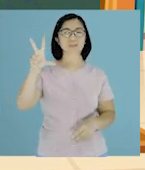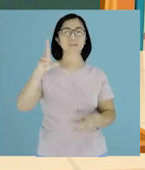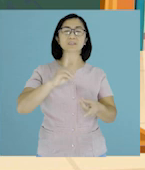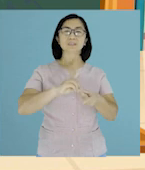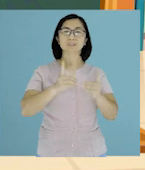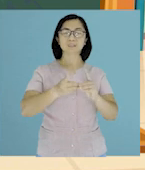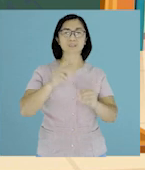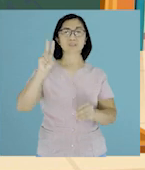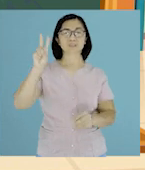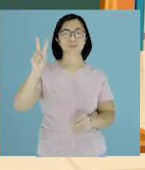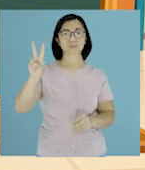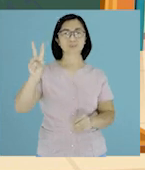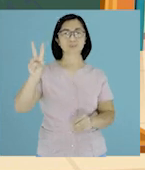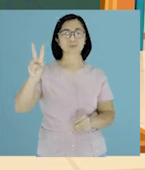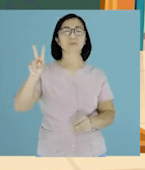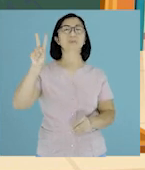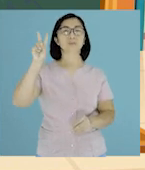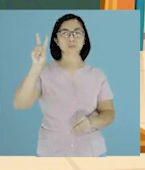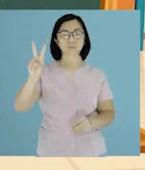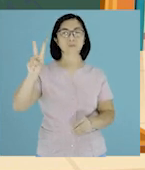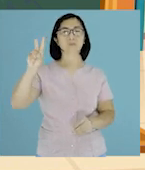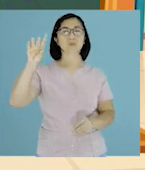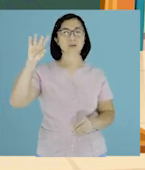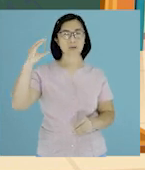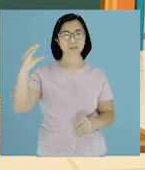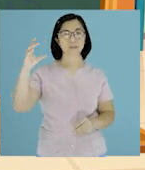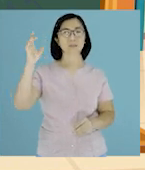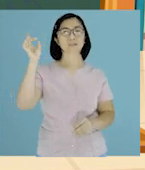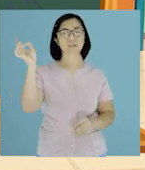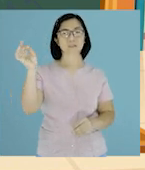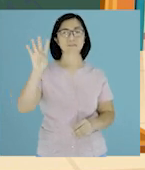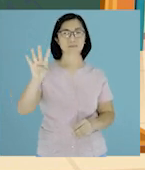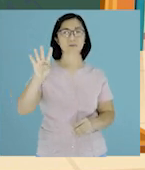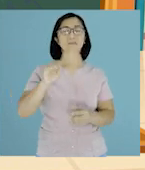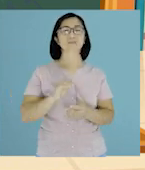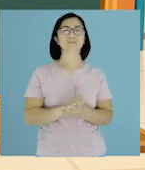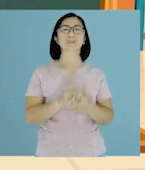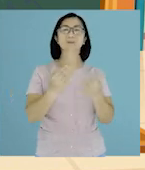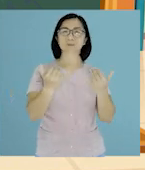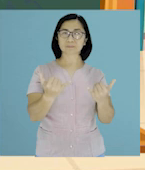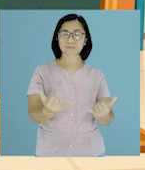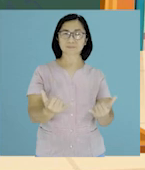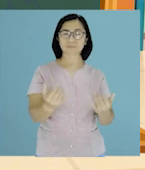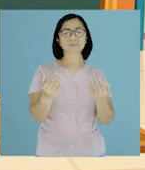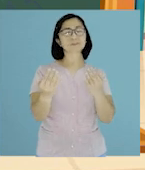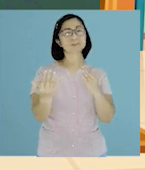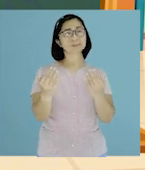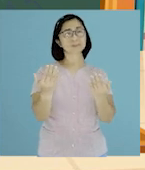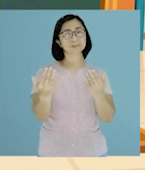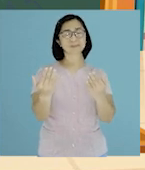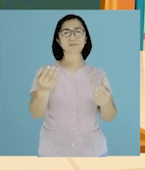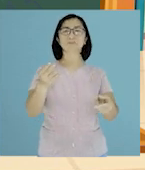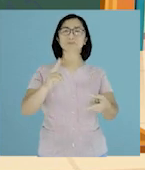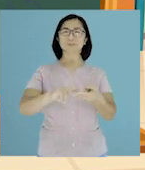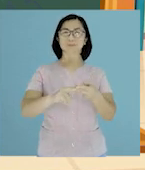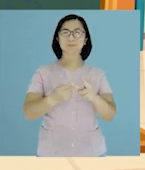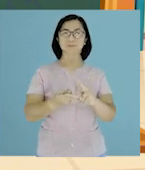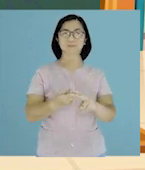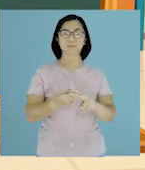naman sa 284. Ngayon, ikumpara ang dalawang numero.